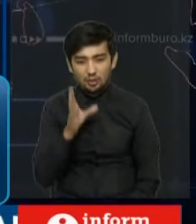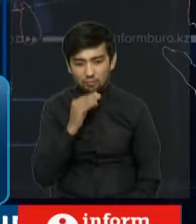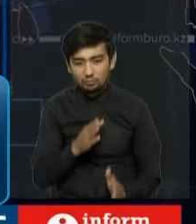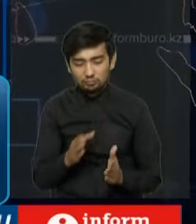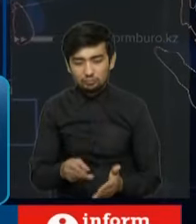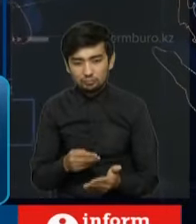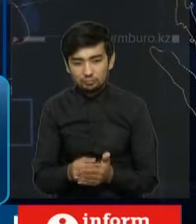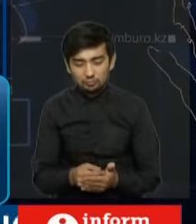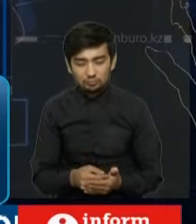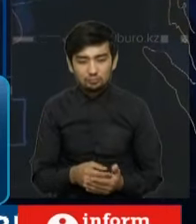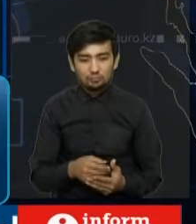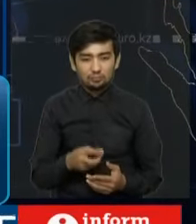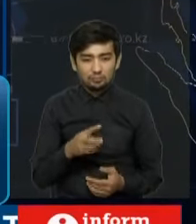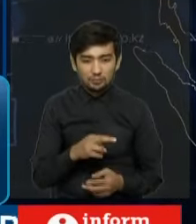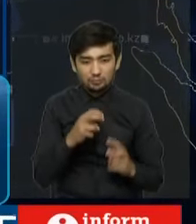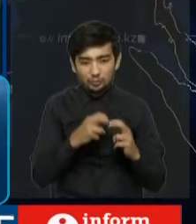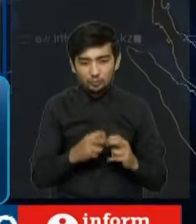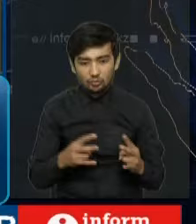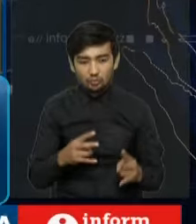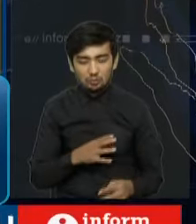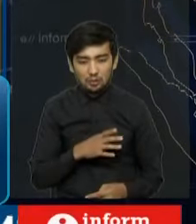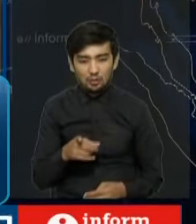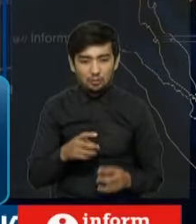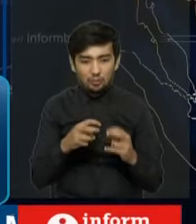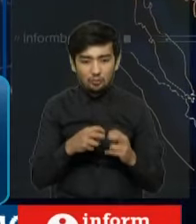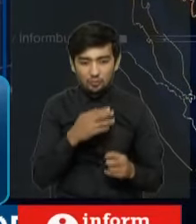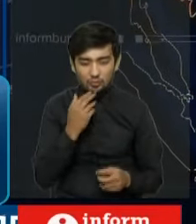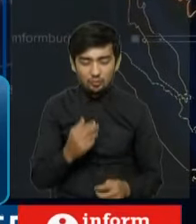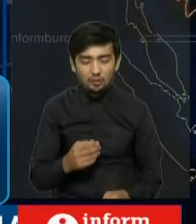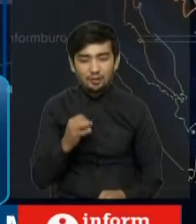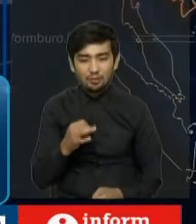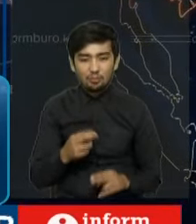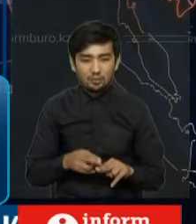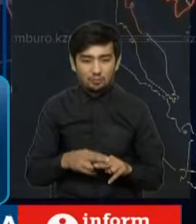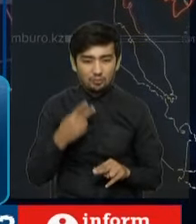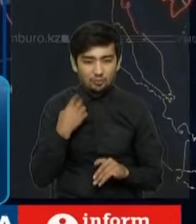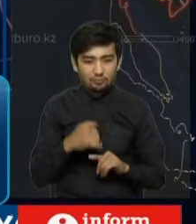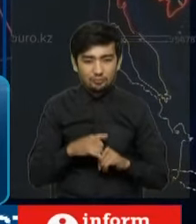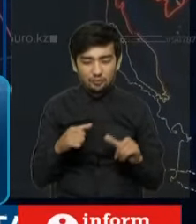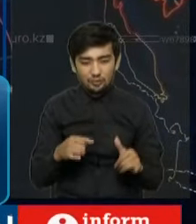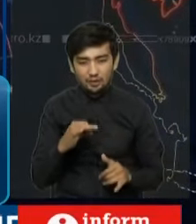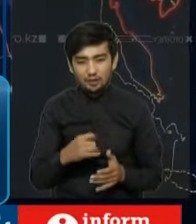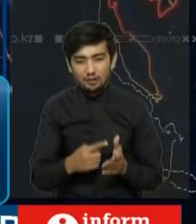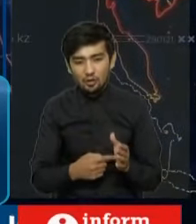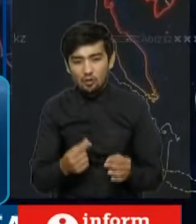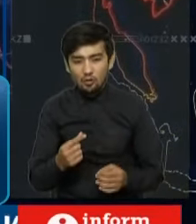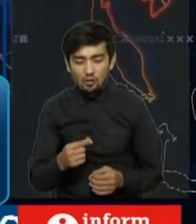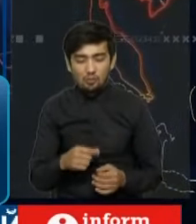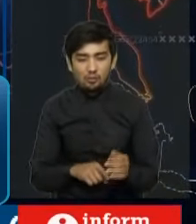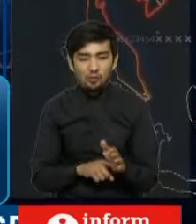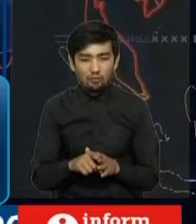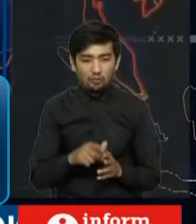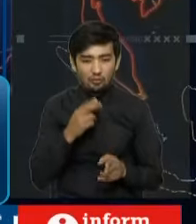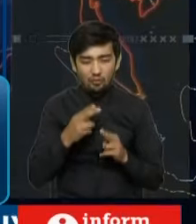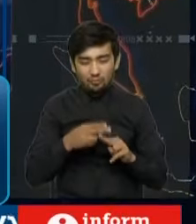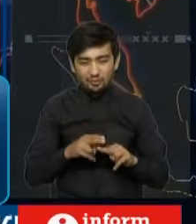упрощенном виде, исходя из этого, микрофинанс сложнее в части взыскания заниматься, и у них,